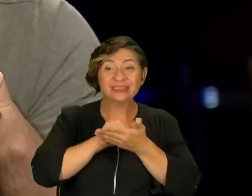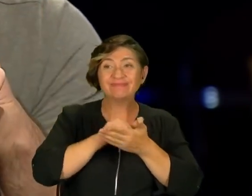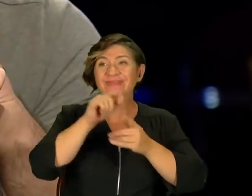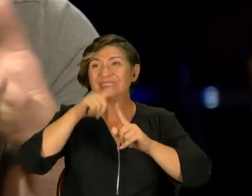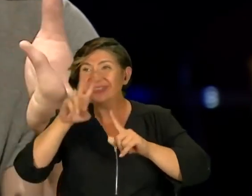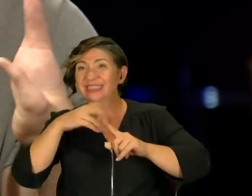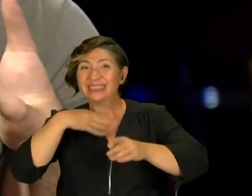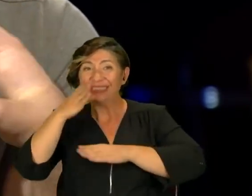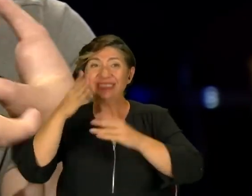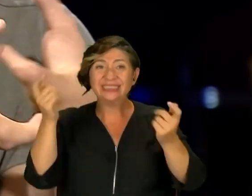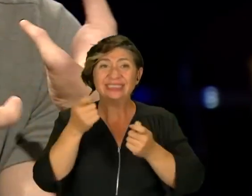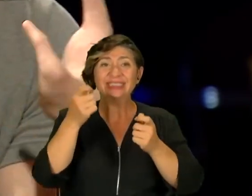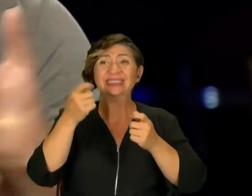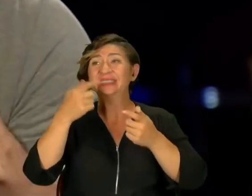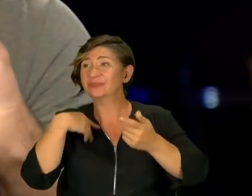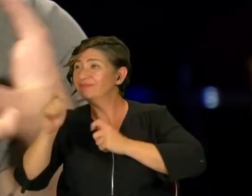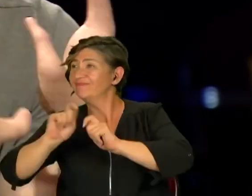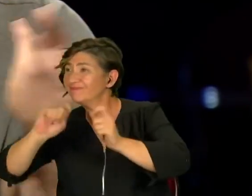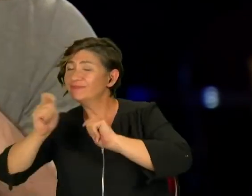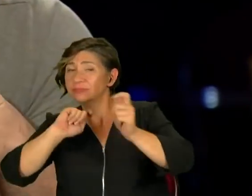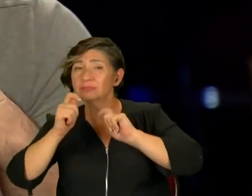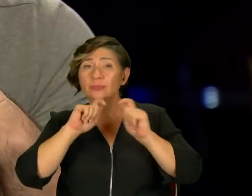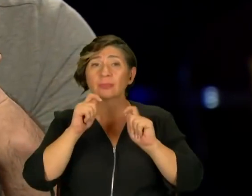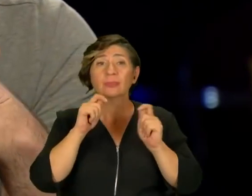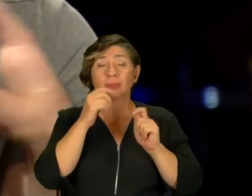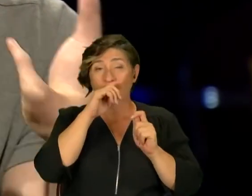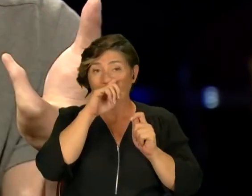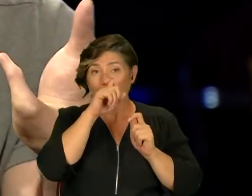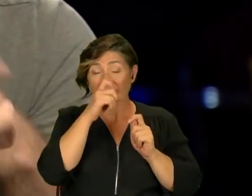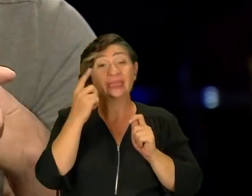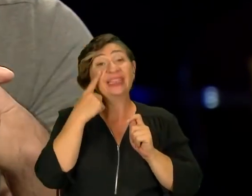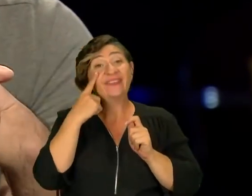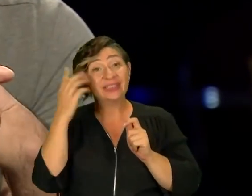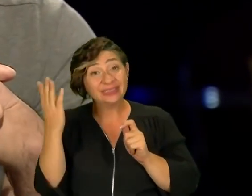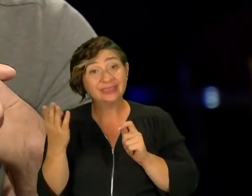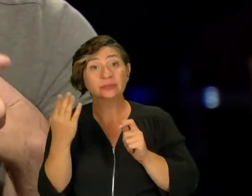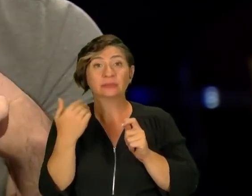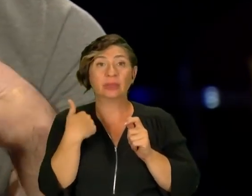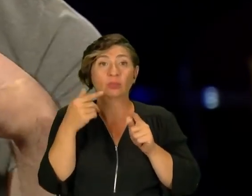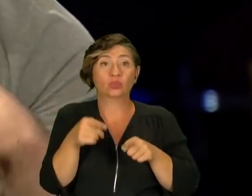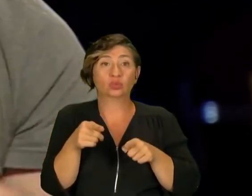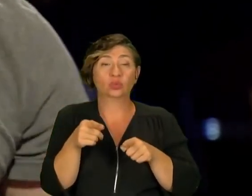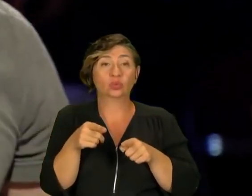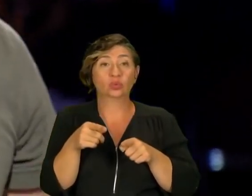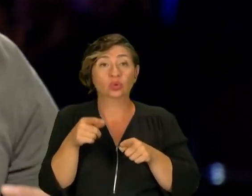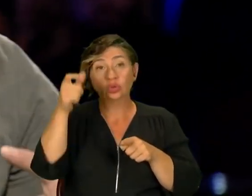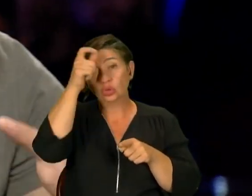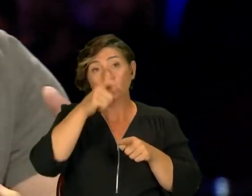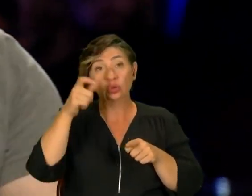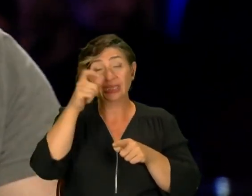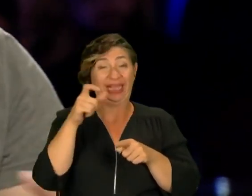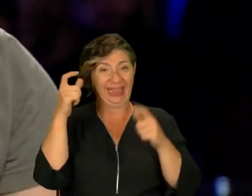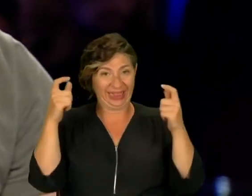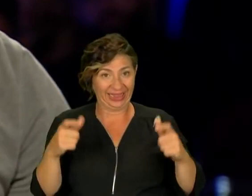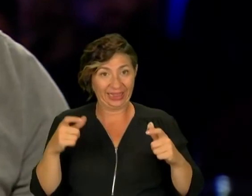çalıştım kendi çabalarımla. İşte ajanstı, şuydu, buydu, devlet erkanıydı. Sonuçta ben bunu Türkiye'nin